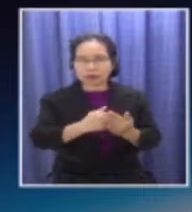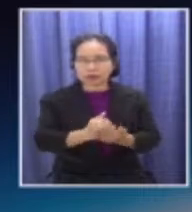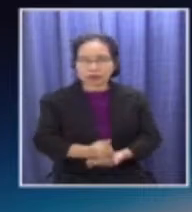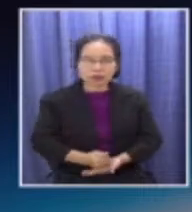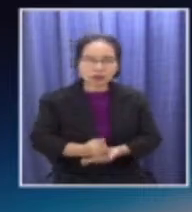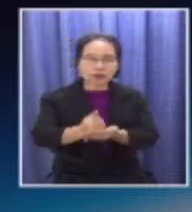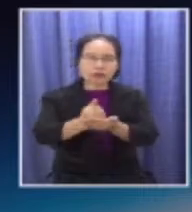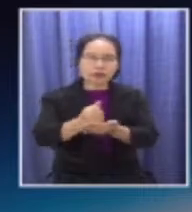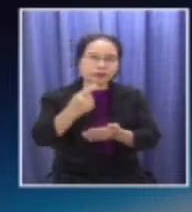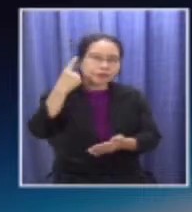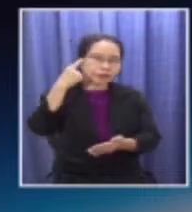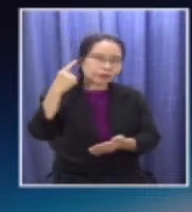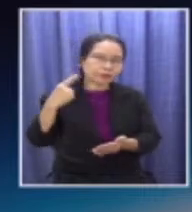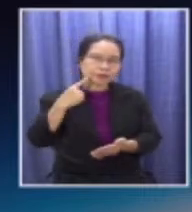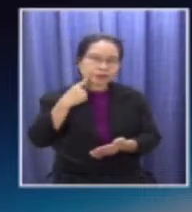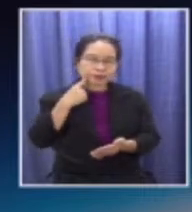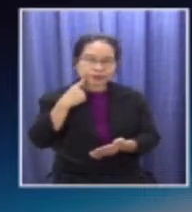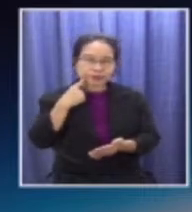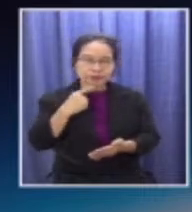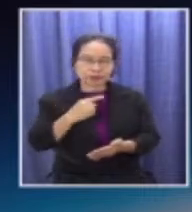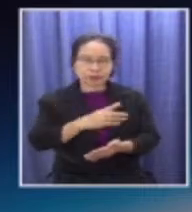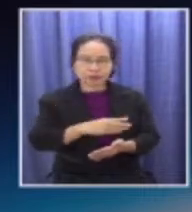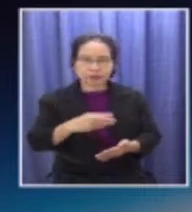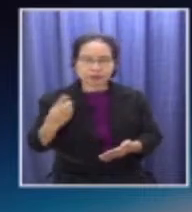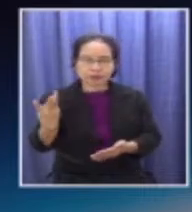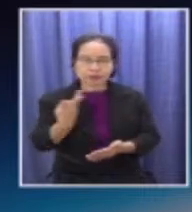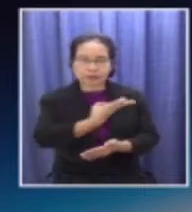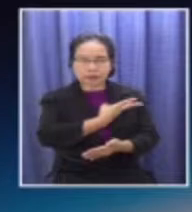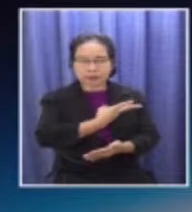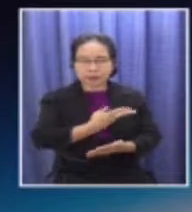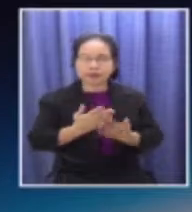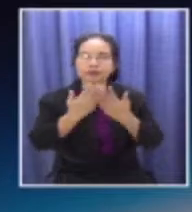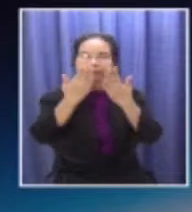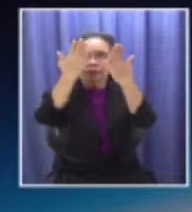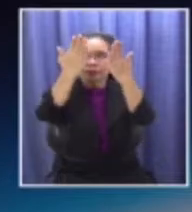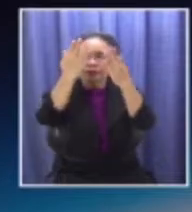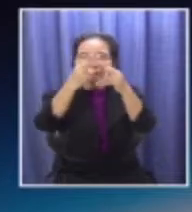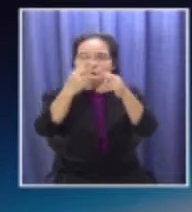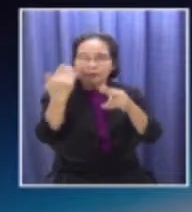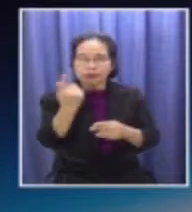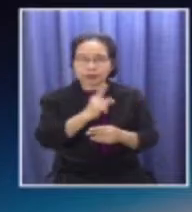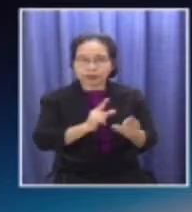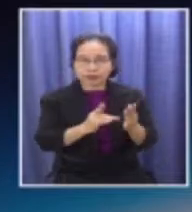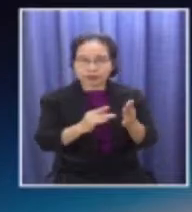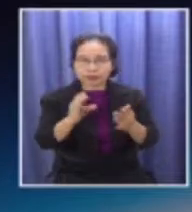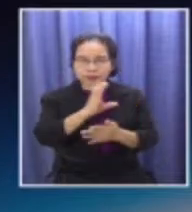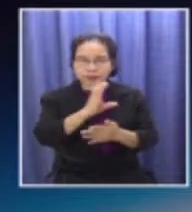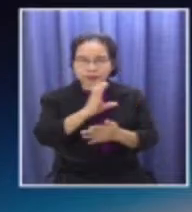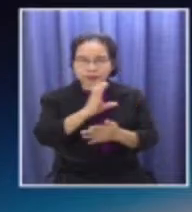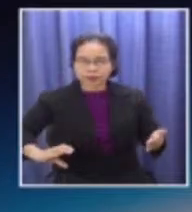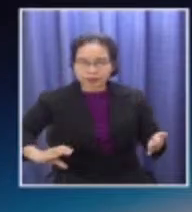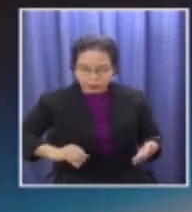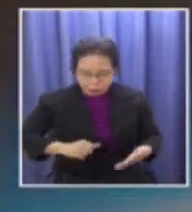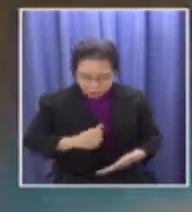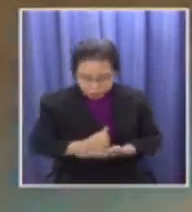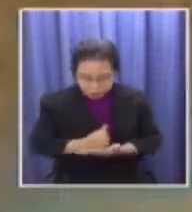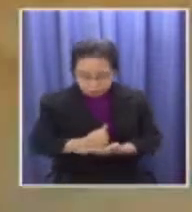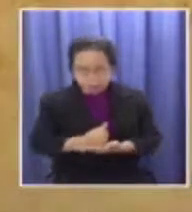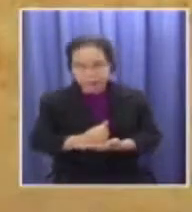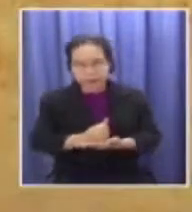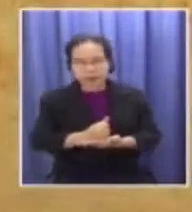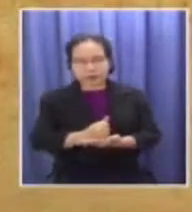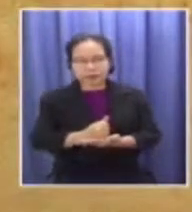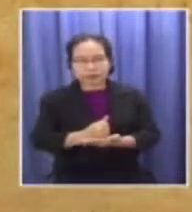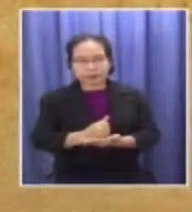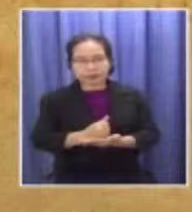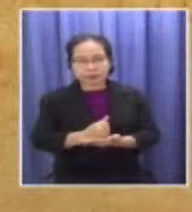Yɛsrɛ wo sɛ hwɛ yɛn nyinaa so. Yɛda wo ase. Wɔ yɛn Awurade Yesu Kristo din mu. Amen. Mama yɛn